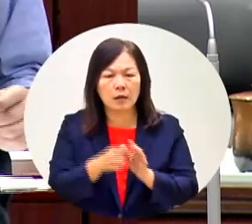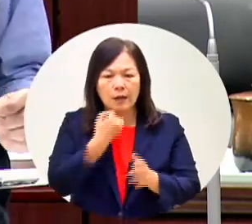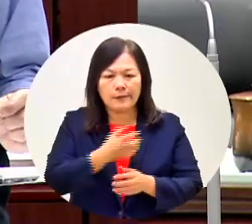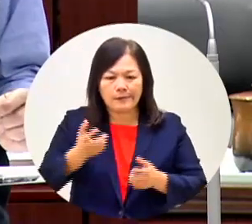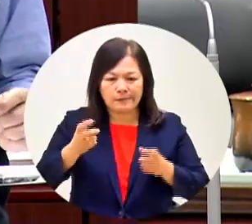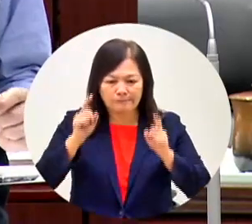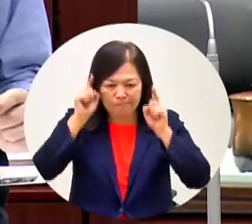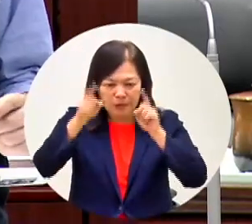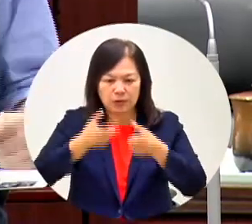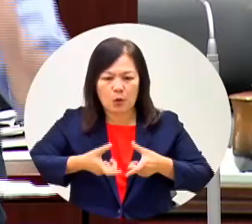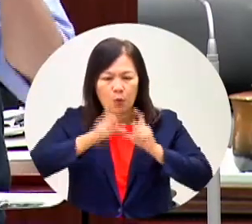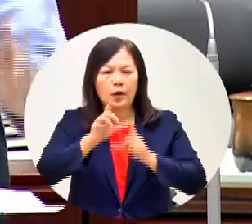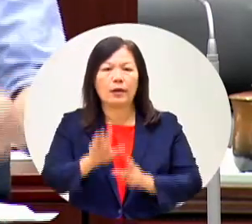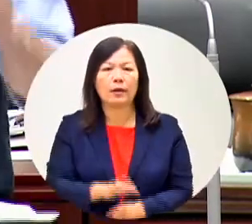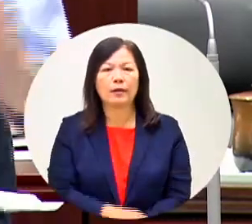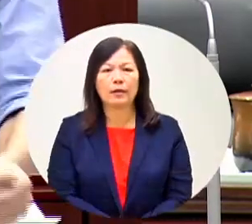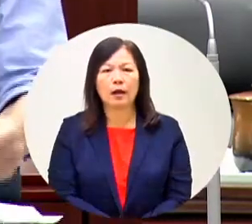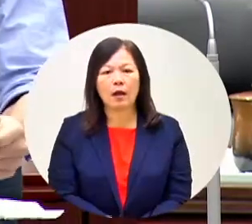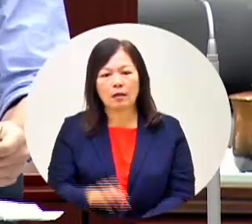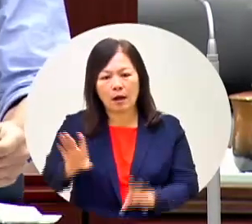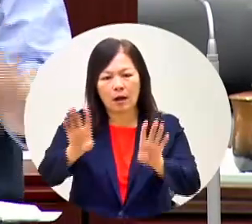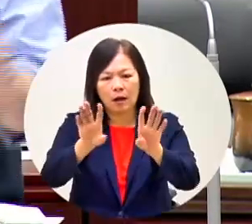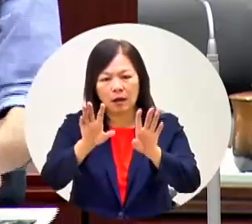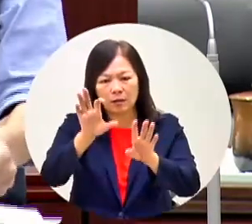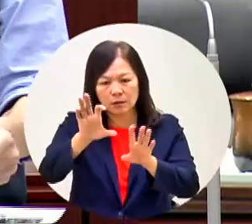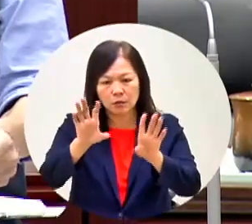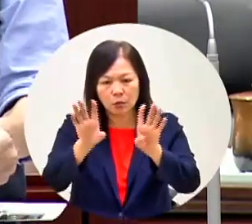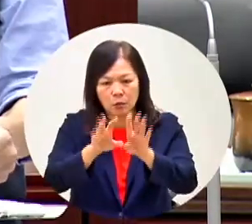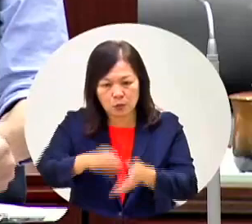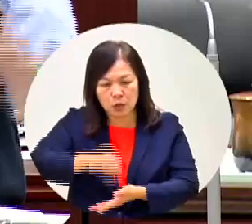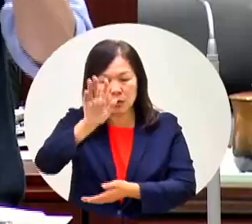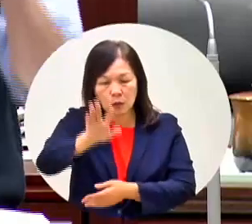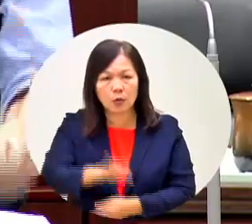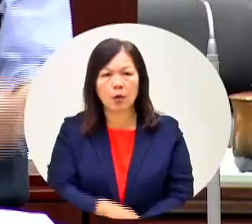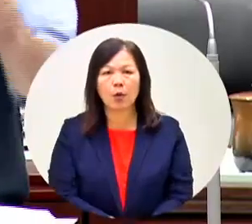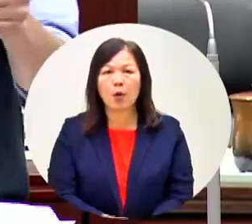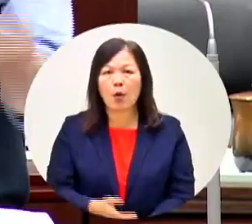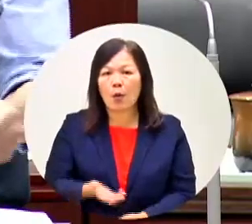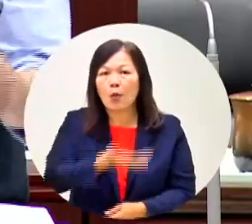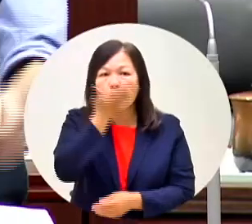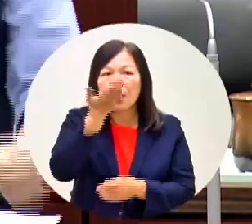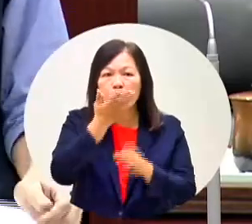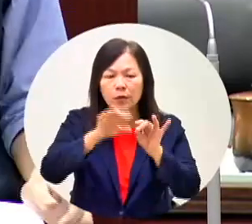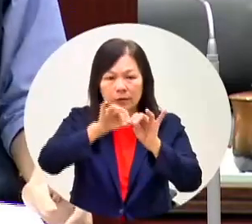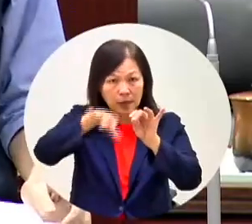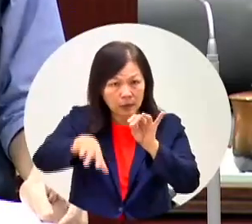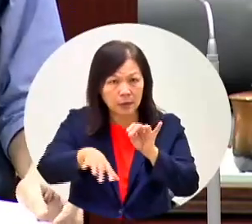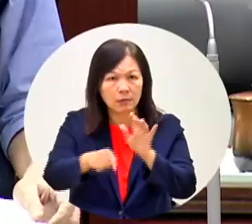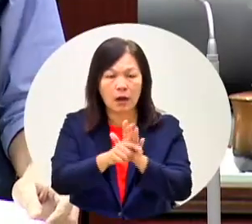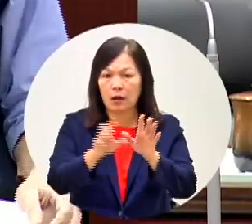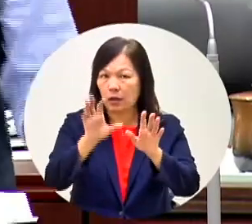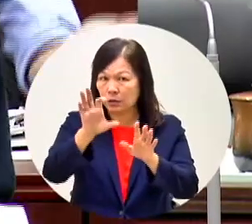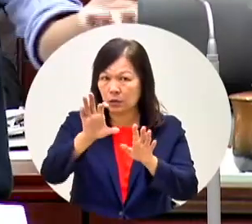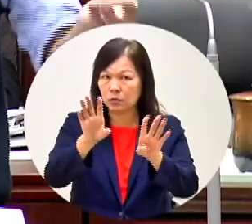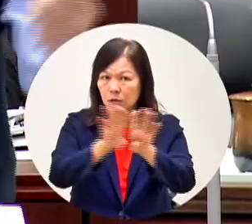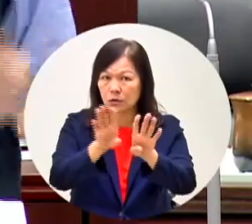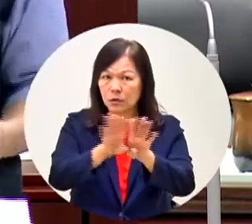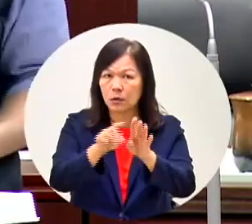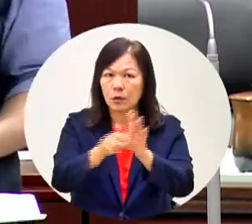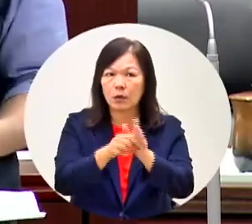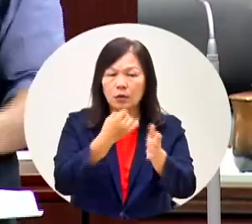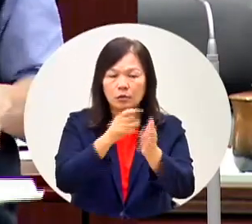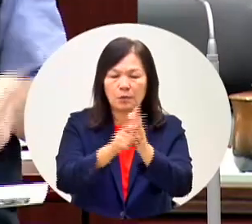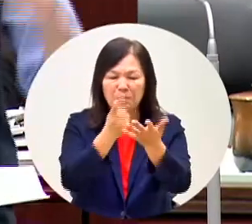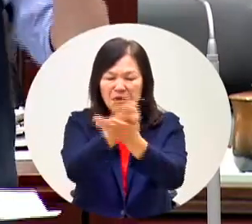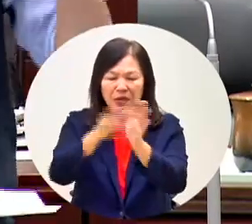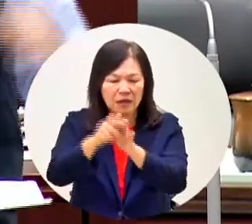然厕所都被提出来。我们观光风景区的厕所都让消费者观光客无法接受，还有包括您讲的